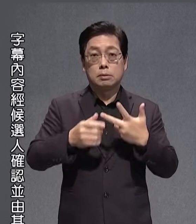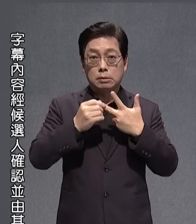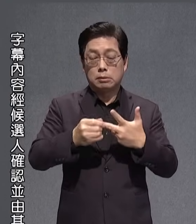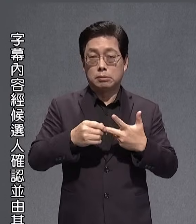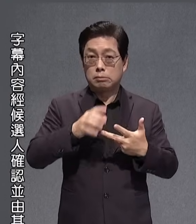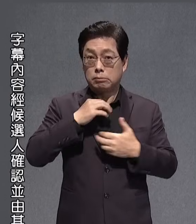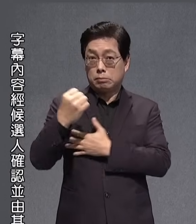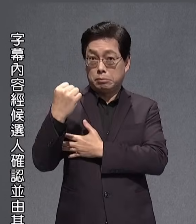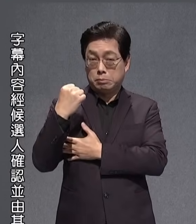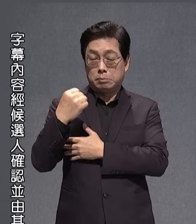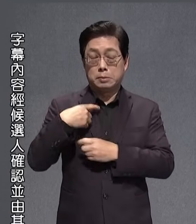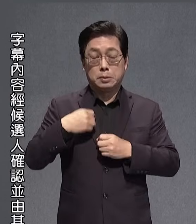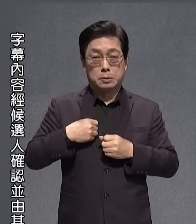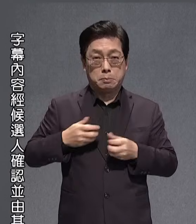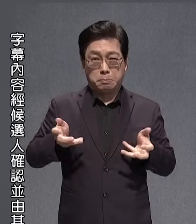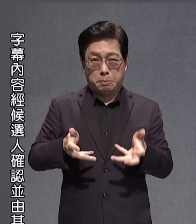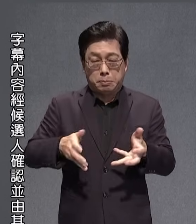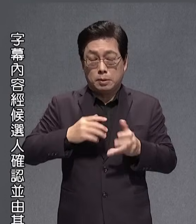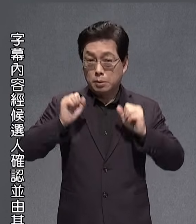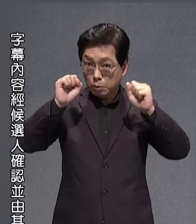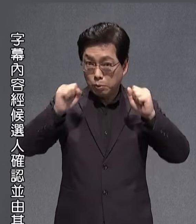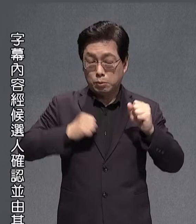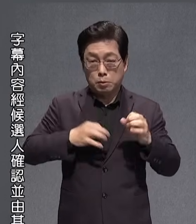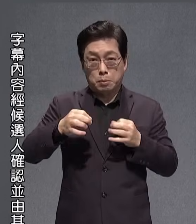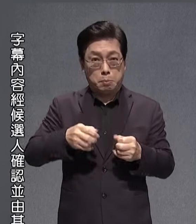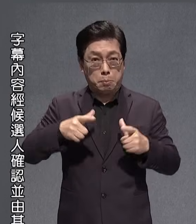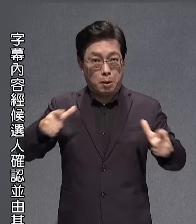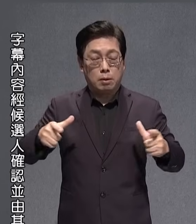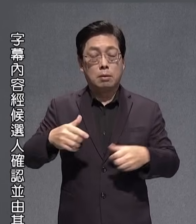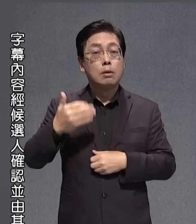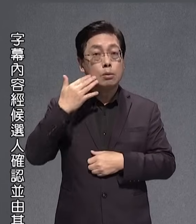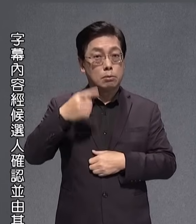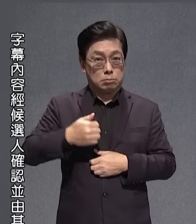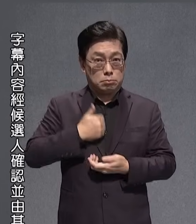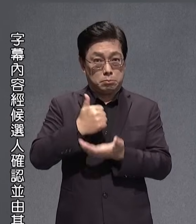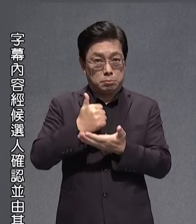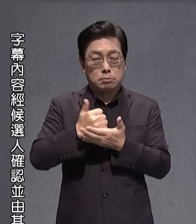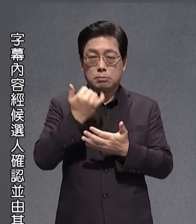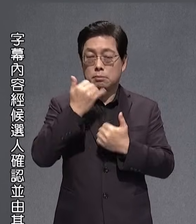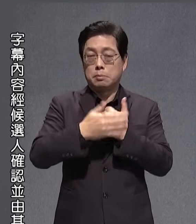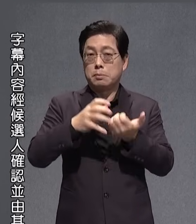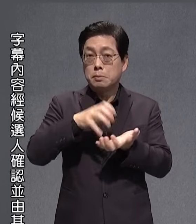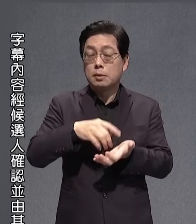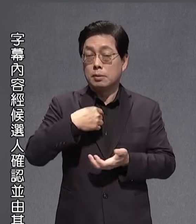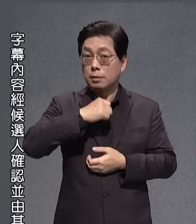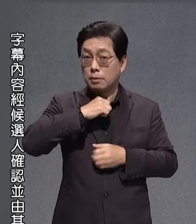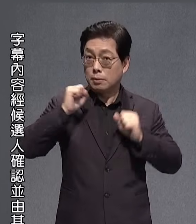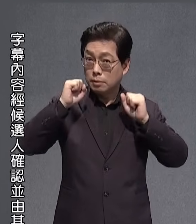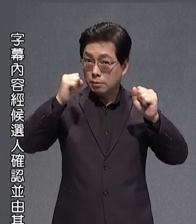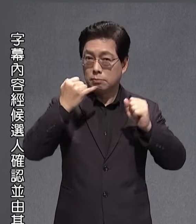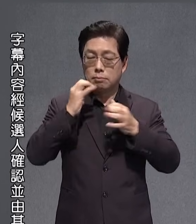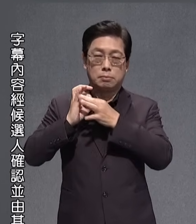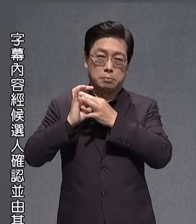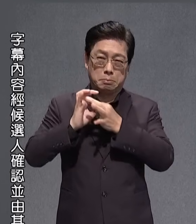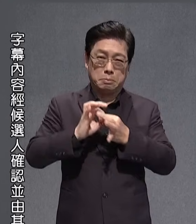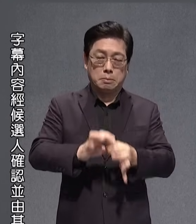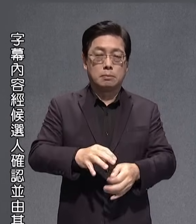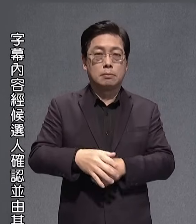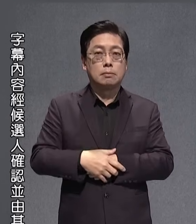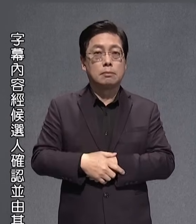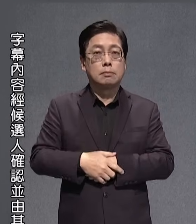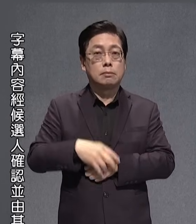极扩展运动产业，因为唯有运动产业的发展，才能够确保台湾的体育可以长期而